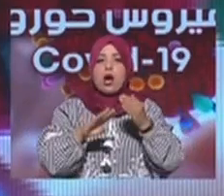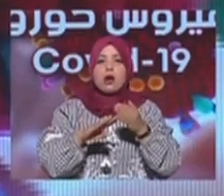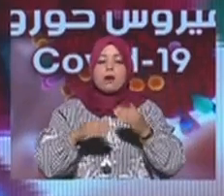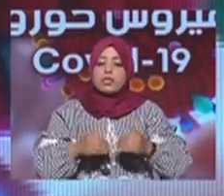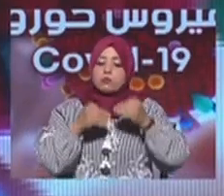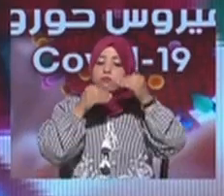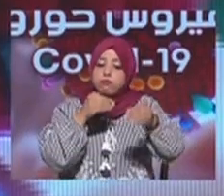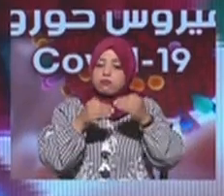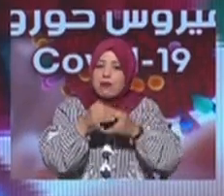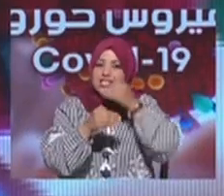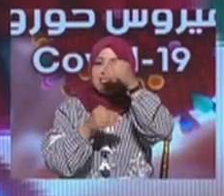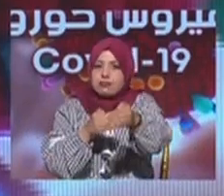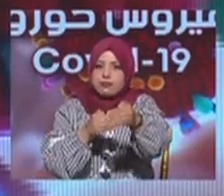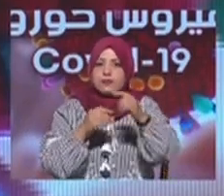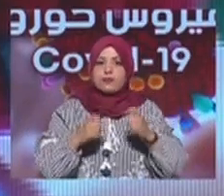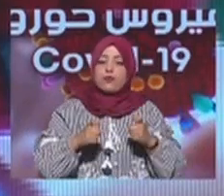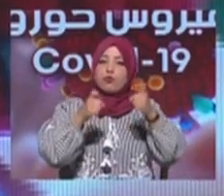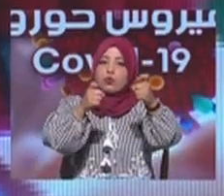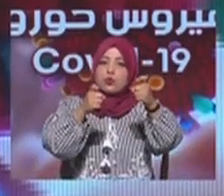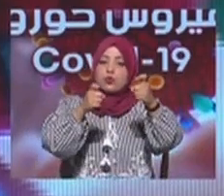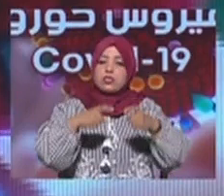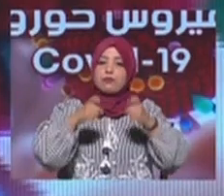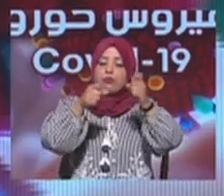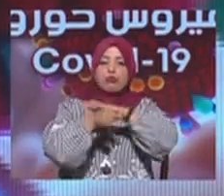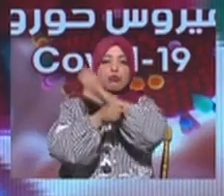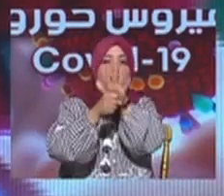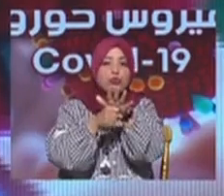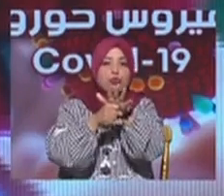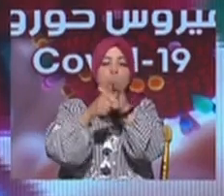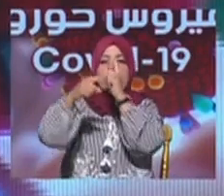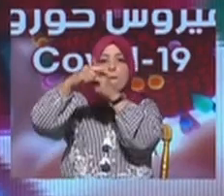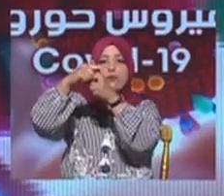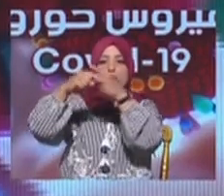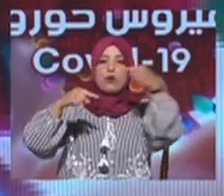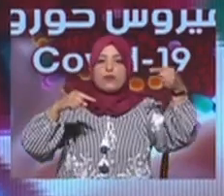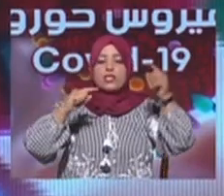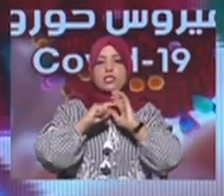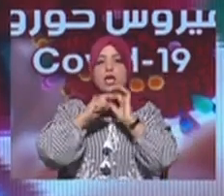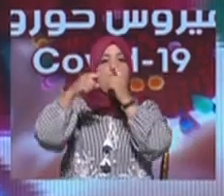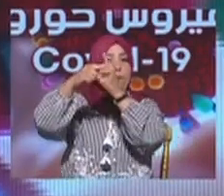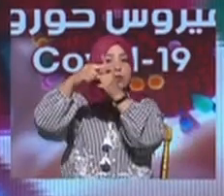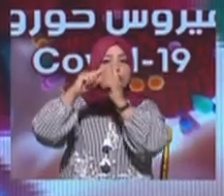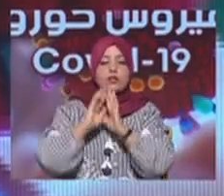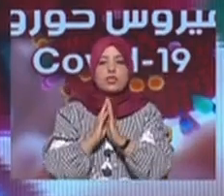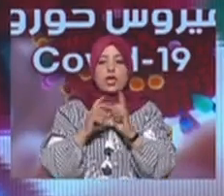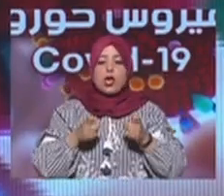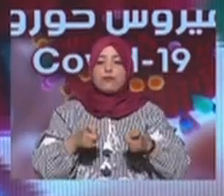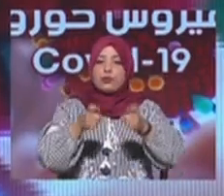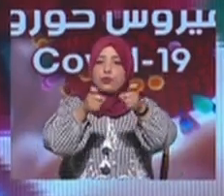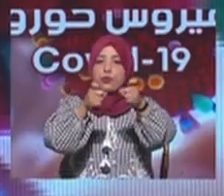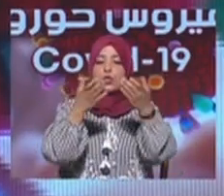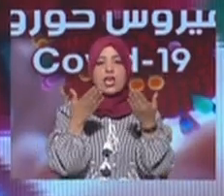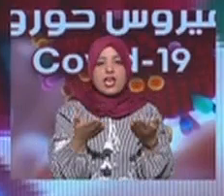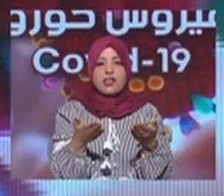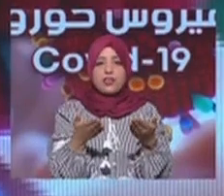مراحل، لازمك عندك العينه ايجابيه، عندك الفيروس نتاعك، والفيروس هذاك يلزمك تقوم